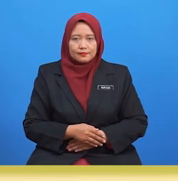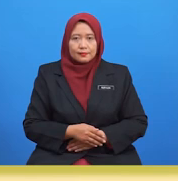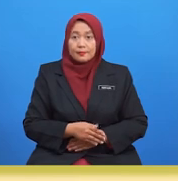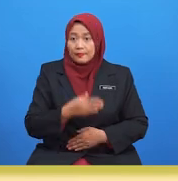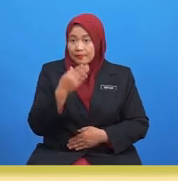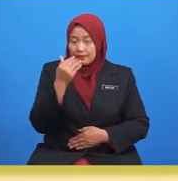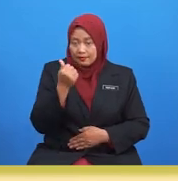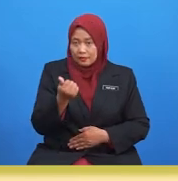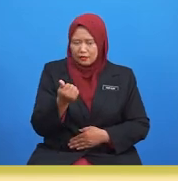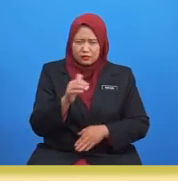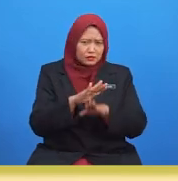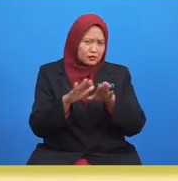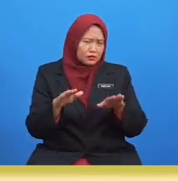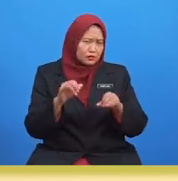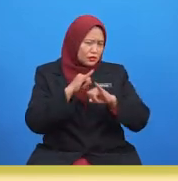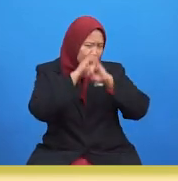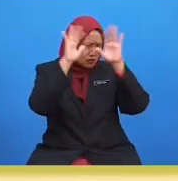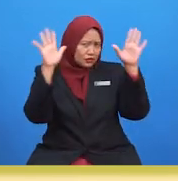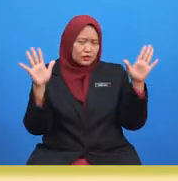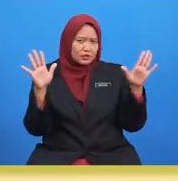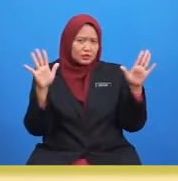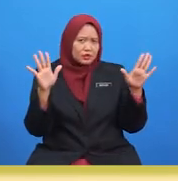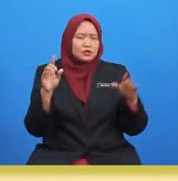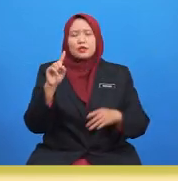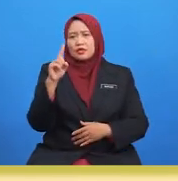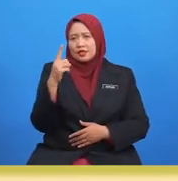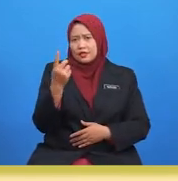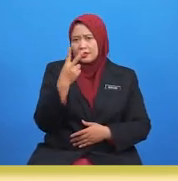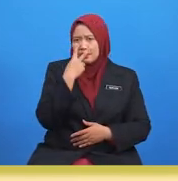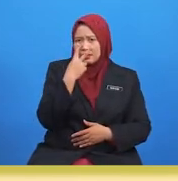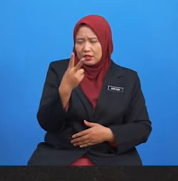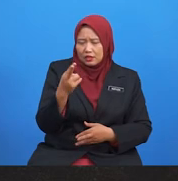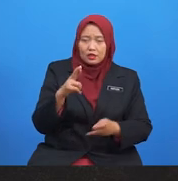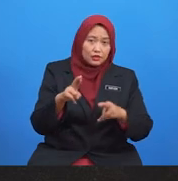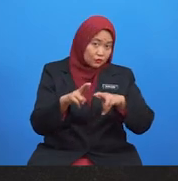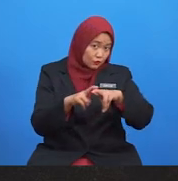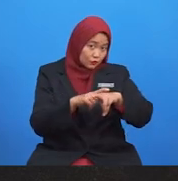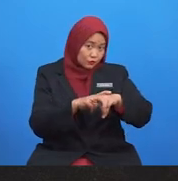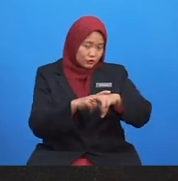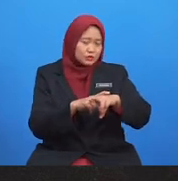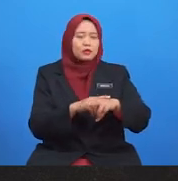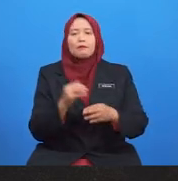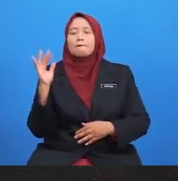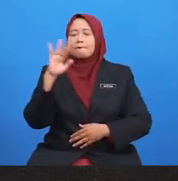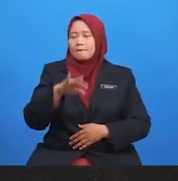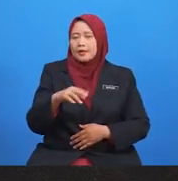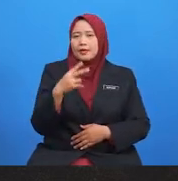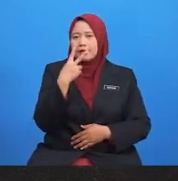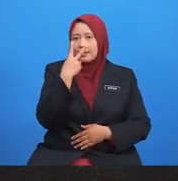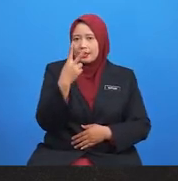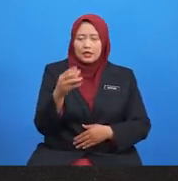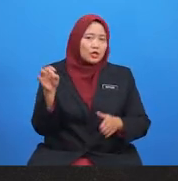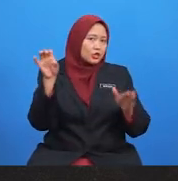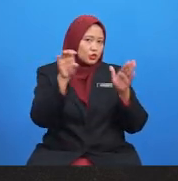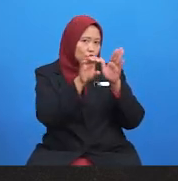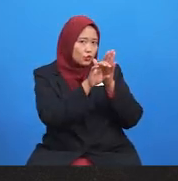Anda masih tidak jelas, bukan? Dengan hanya melihat kepada rumus, mari kita lihat contoh